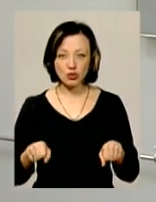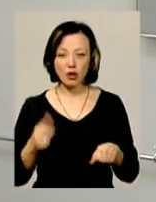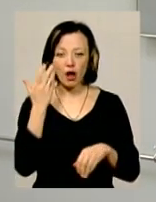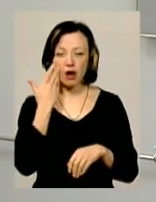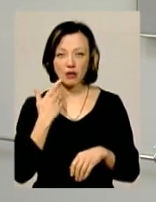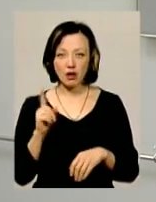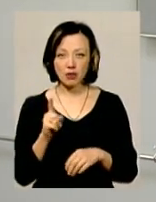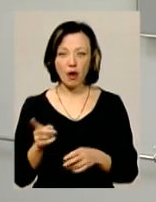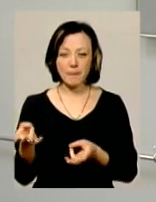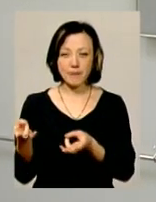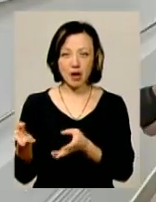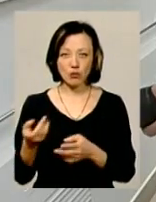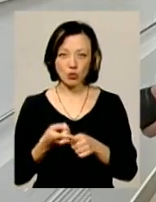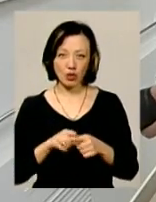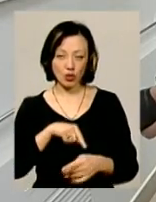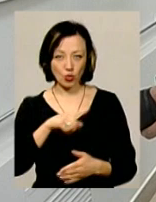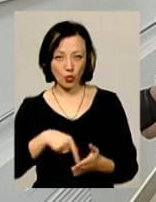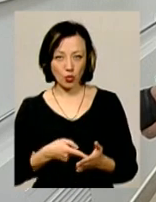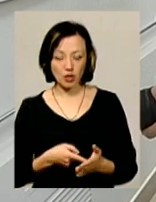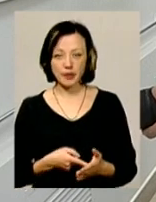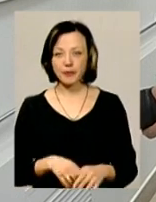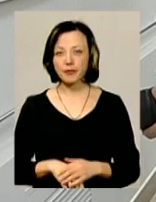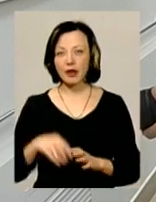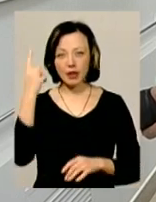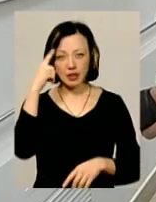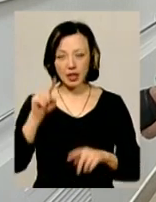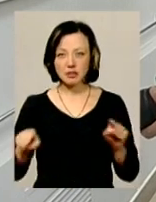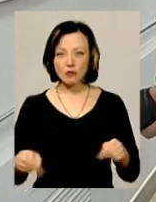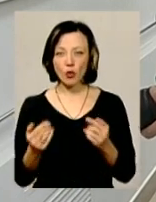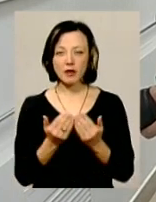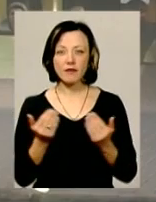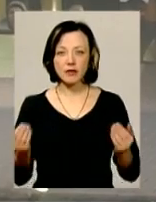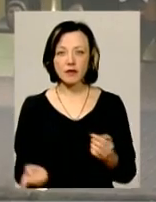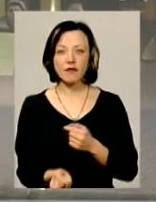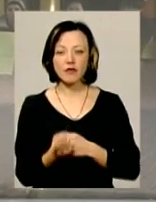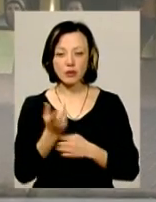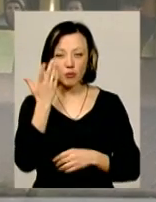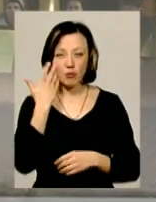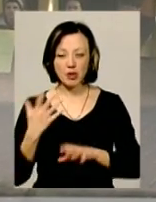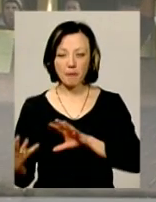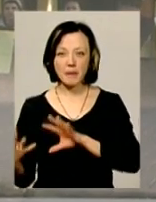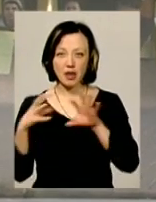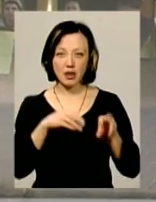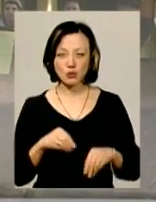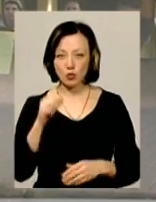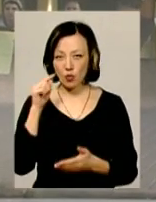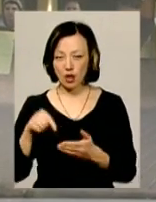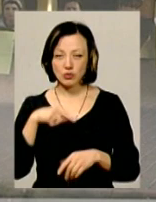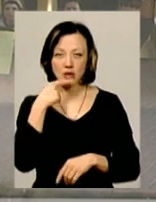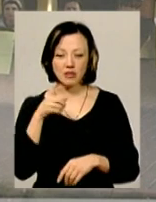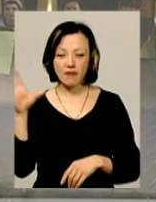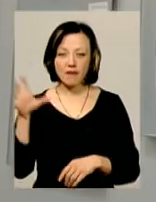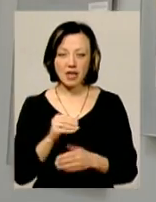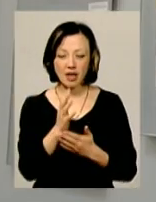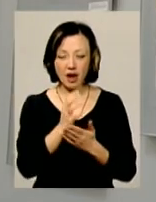когда-то покинуть этот город. Ідея створення виставки у Олександра Волчанського виникла з моменту його переїзду з Луганська. Він каже, весь